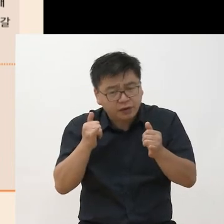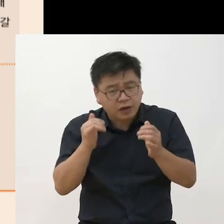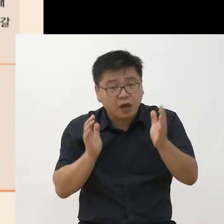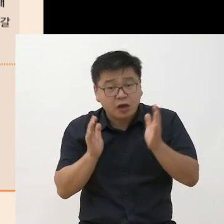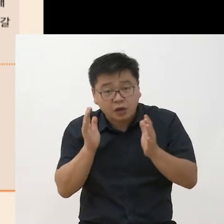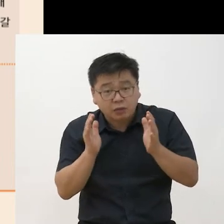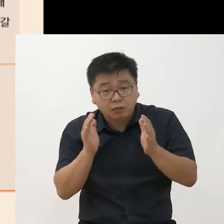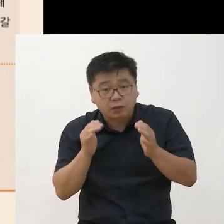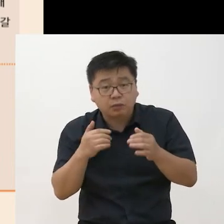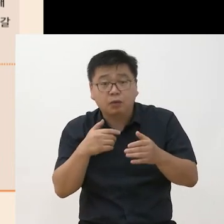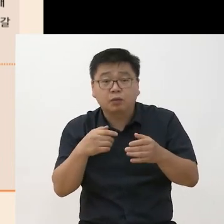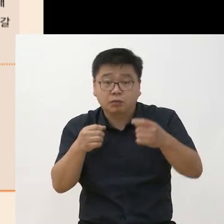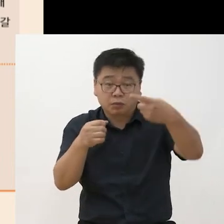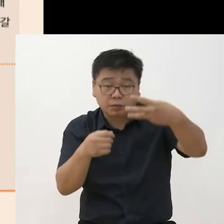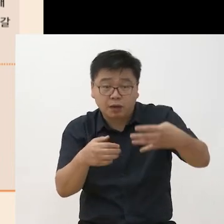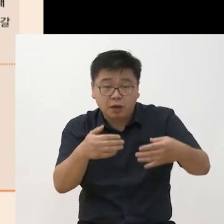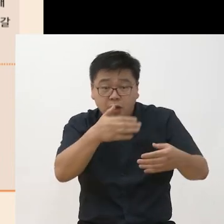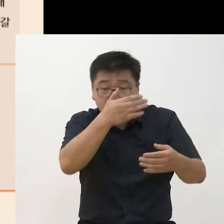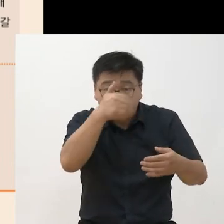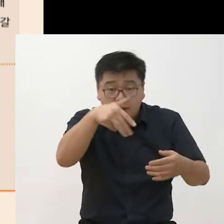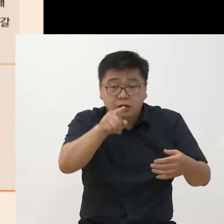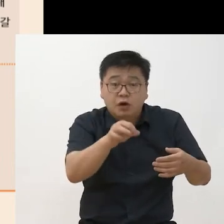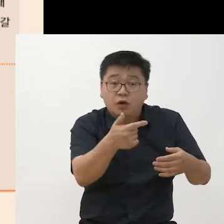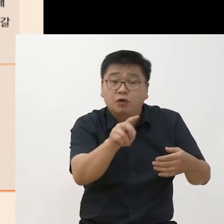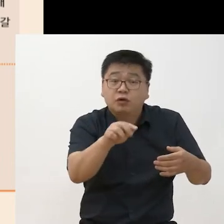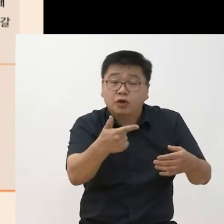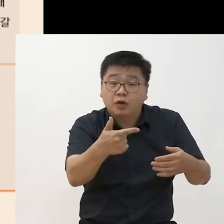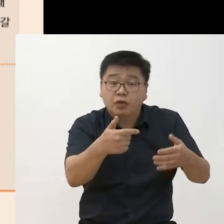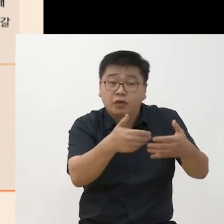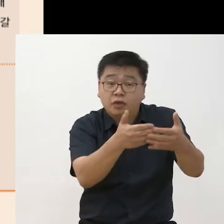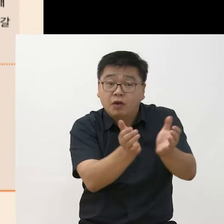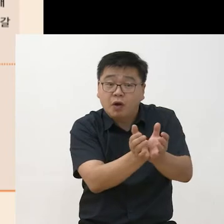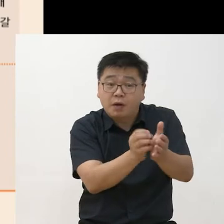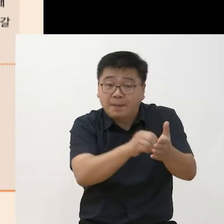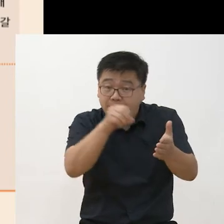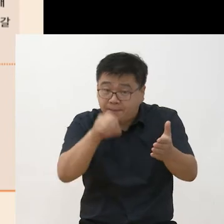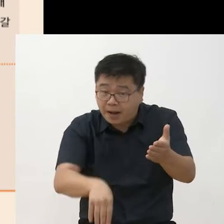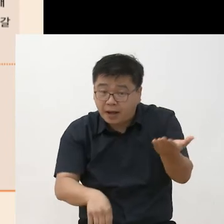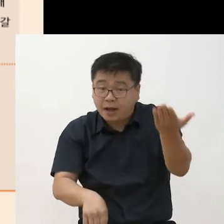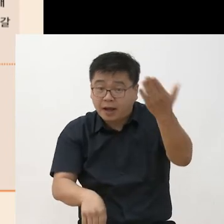그 유형 안에서 청년 쿼터제로 유지가 됩니다.